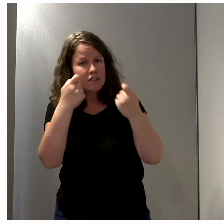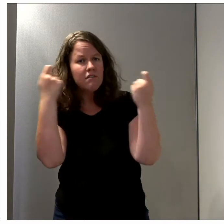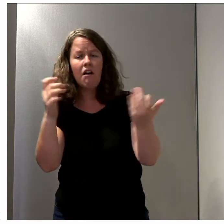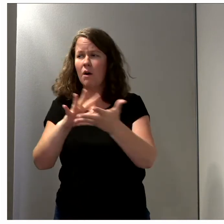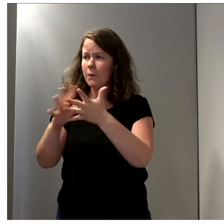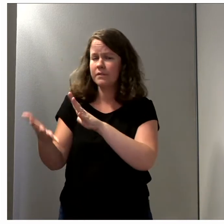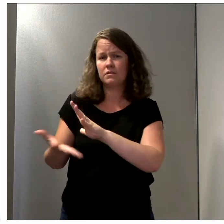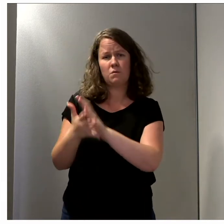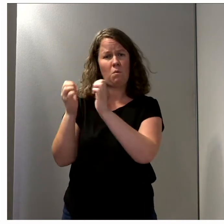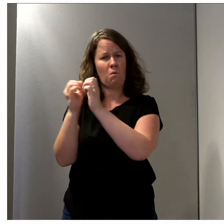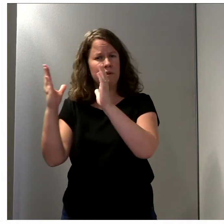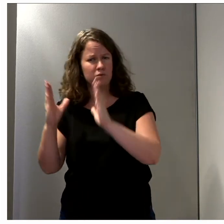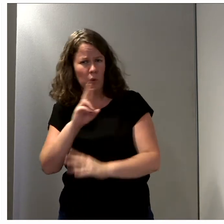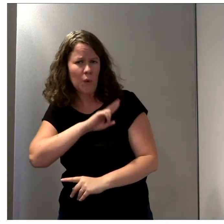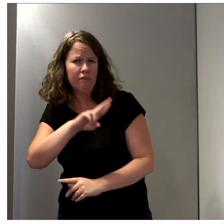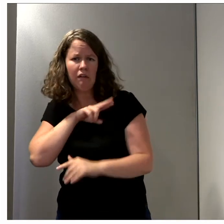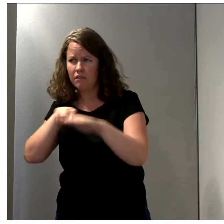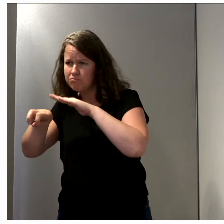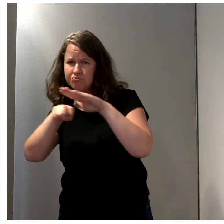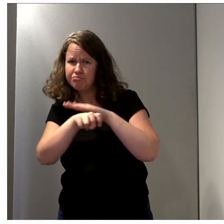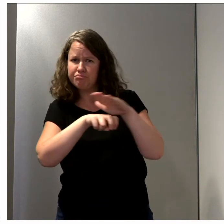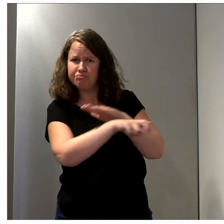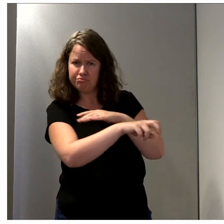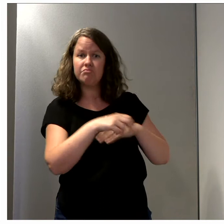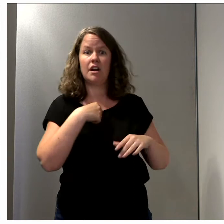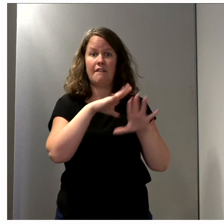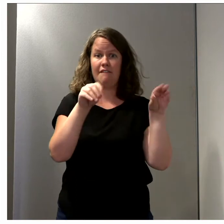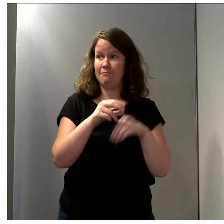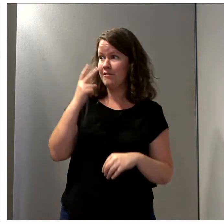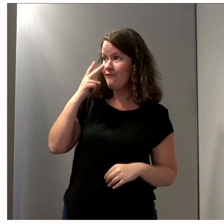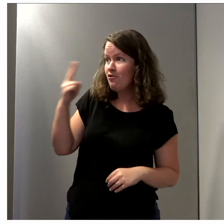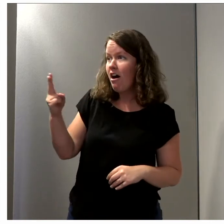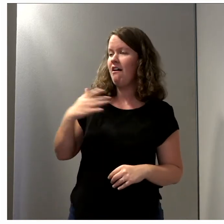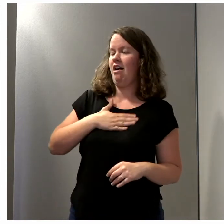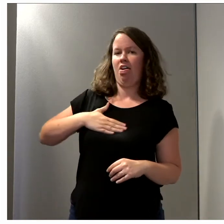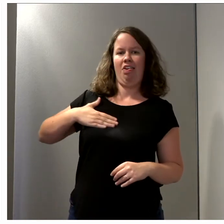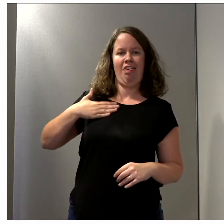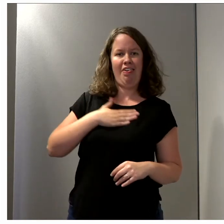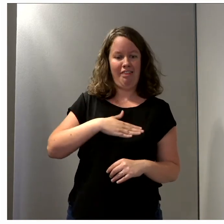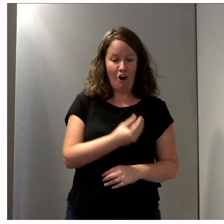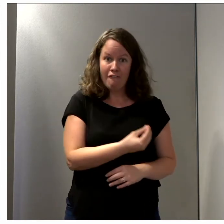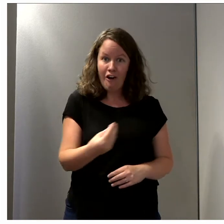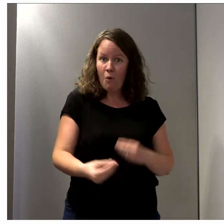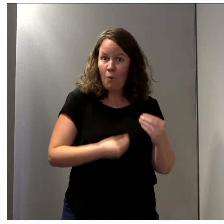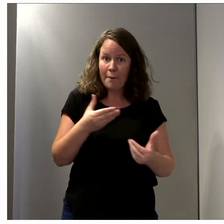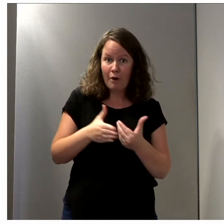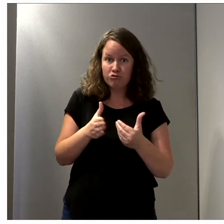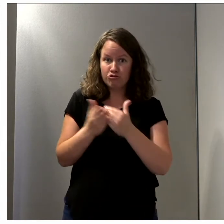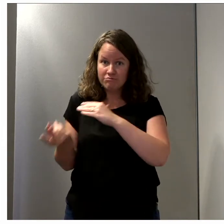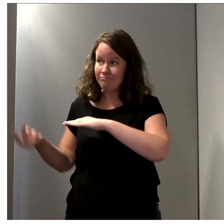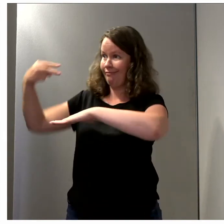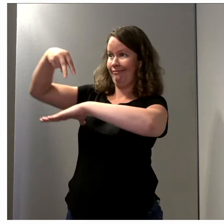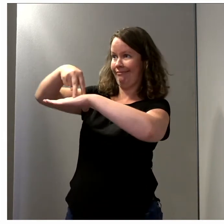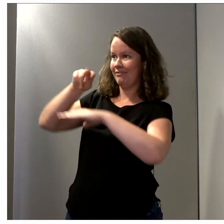reconnus. Et les familles les suivent et pour elles, c'est un réconfort, une joie de voir leurs enfants ou leurs proches sur la